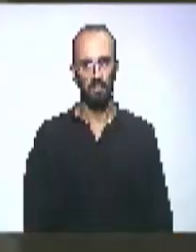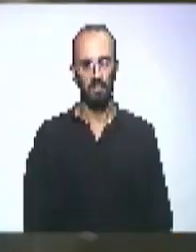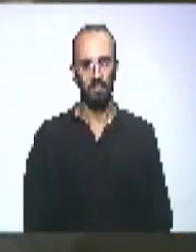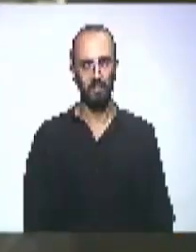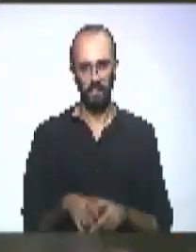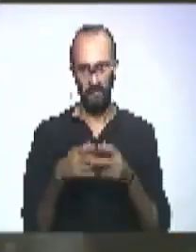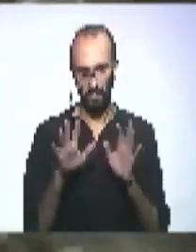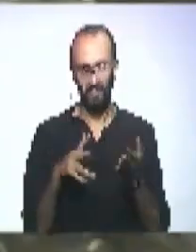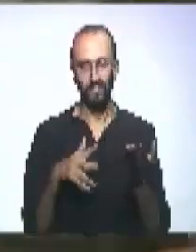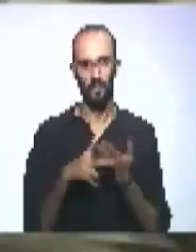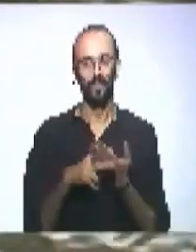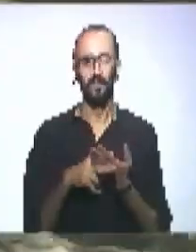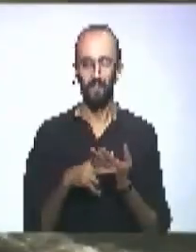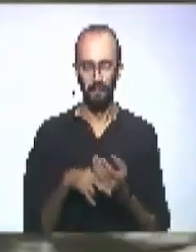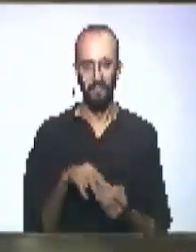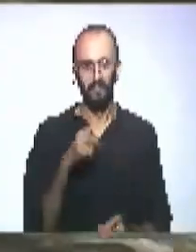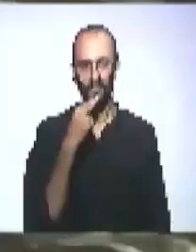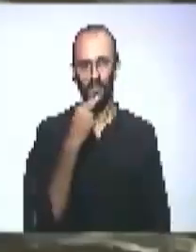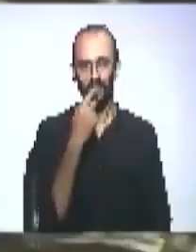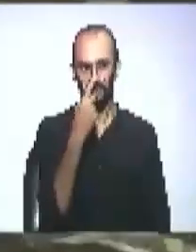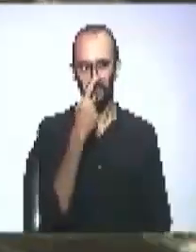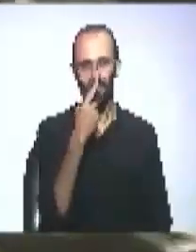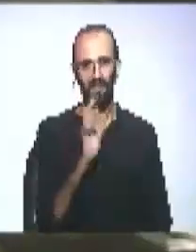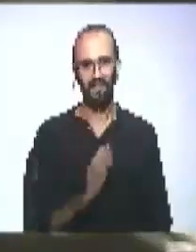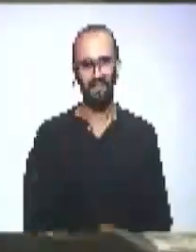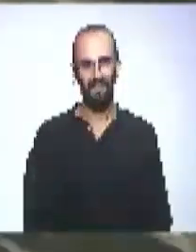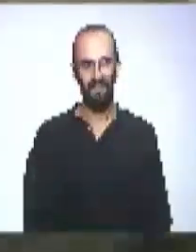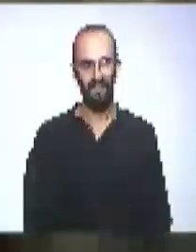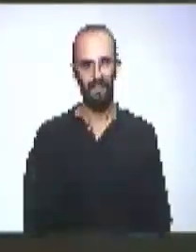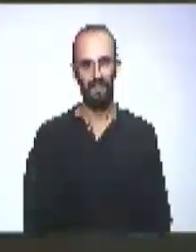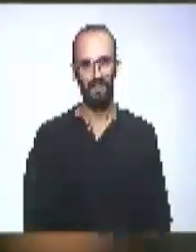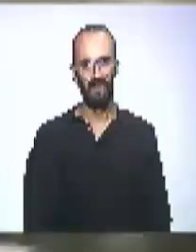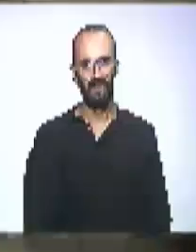نطلع فاصل بس ثانيه واحده اهو،